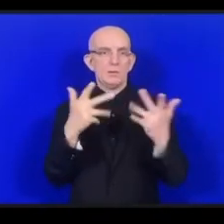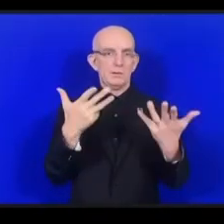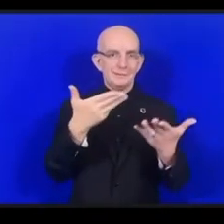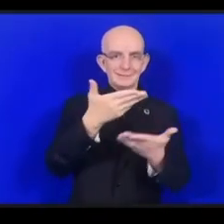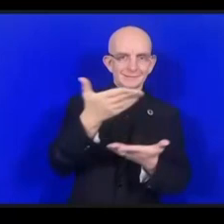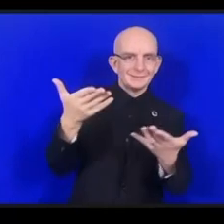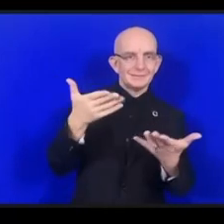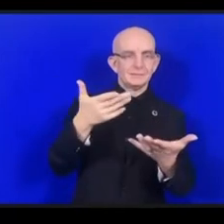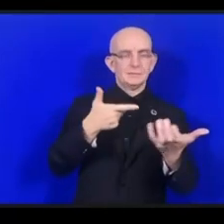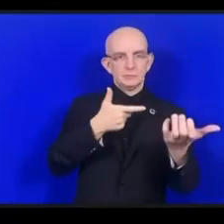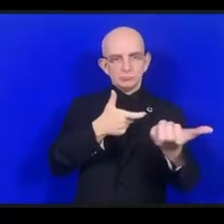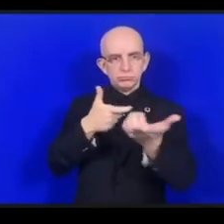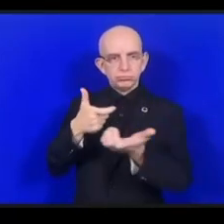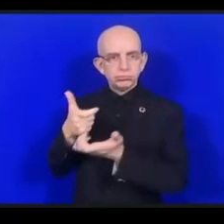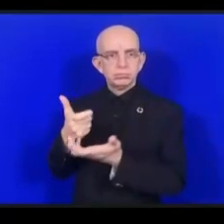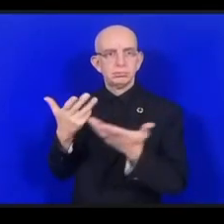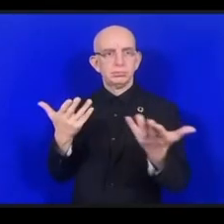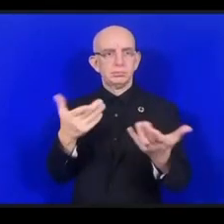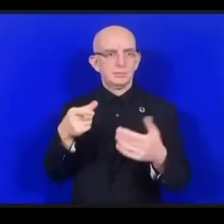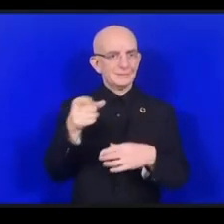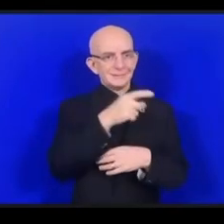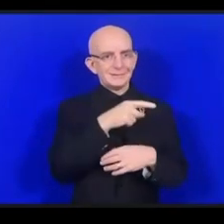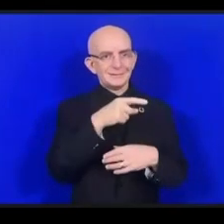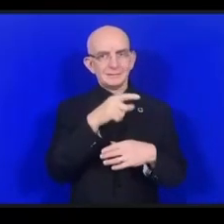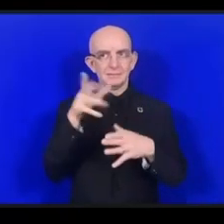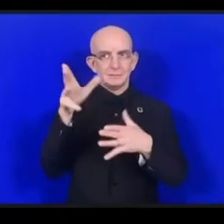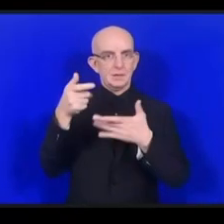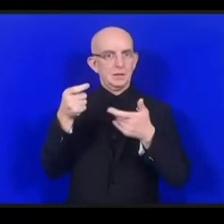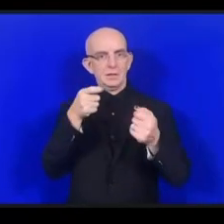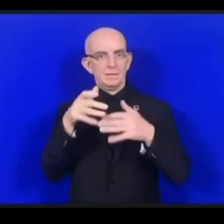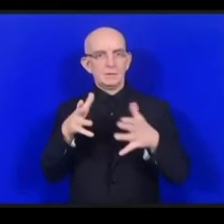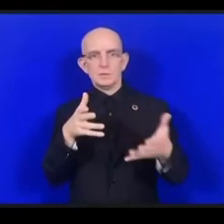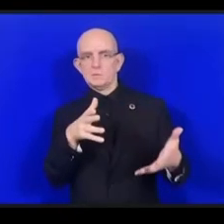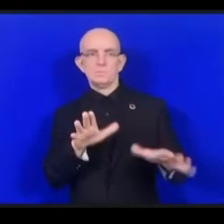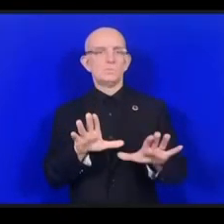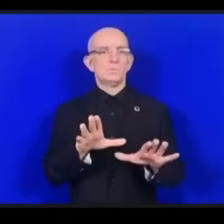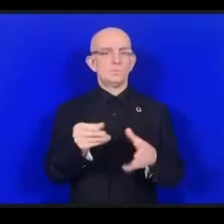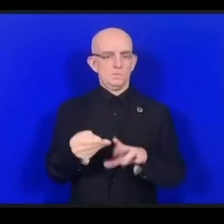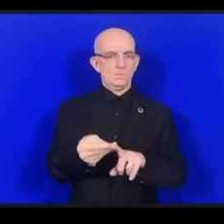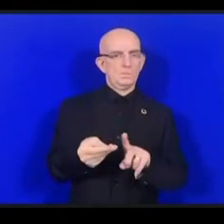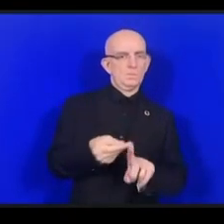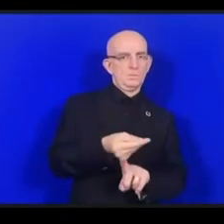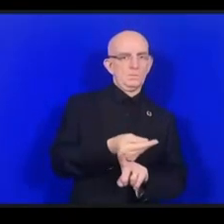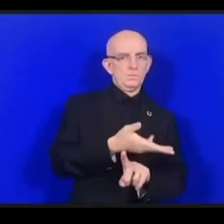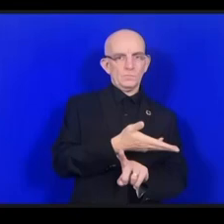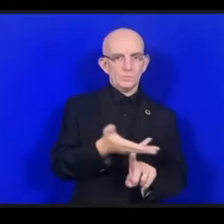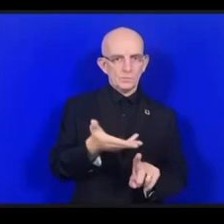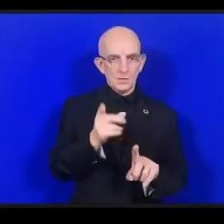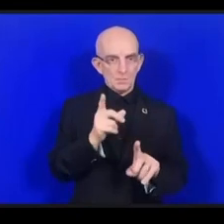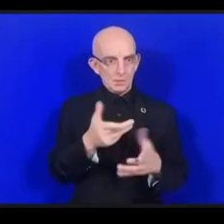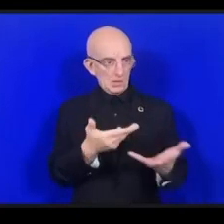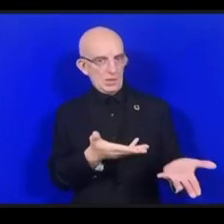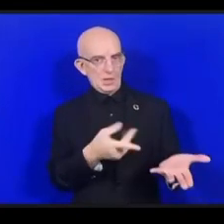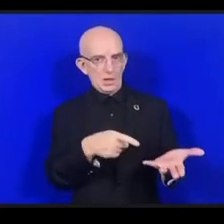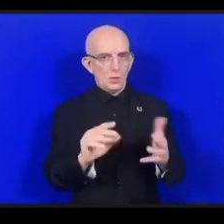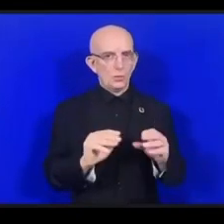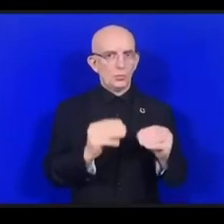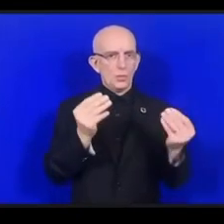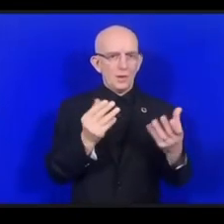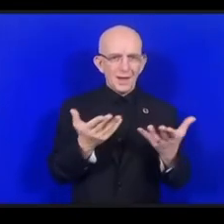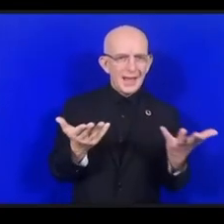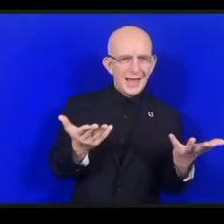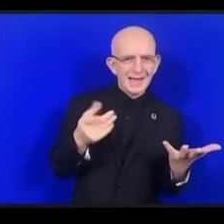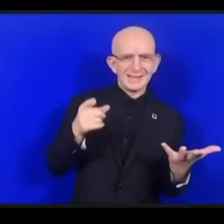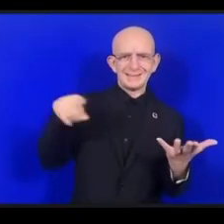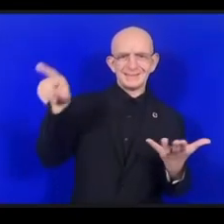比方说，在世界上很多地方呢，政府是支持年轻人的，也有很